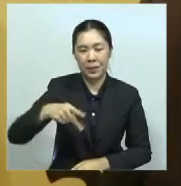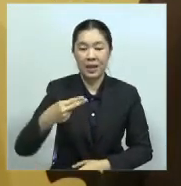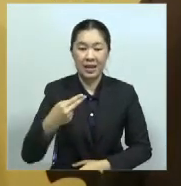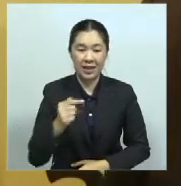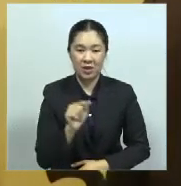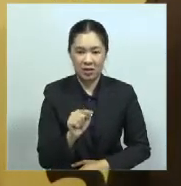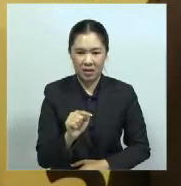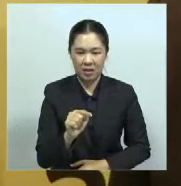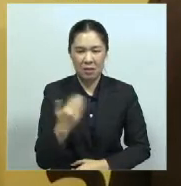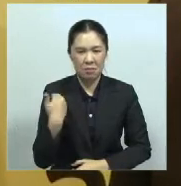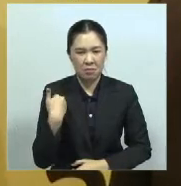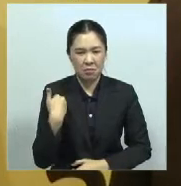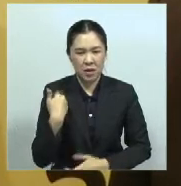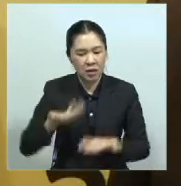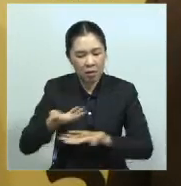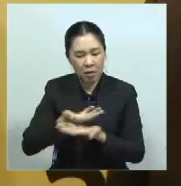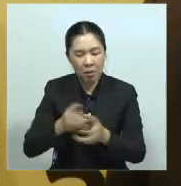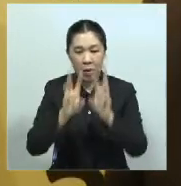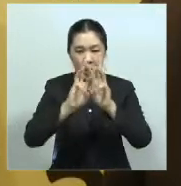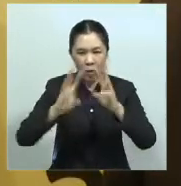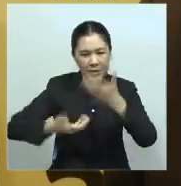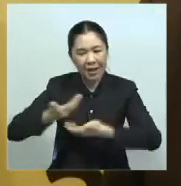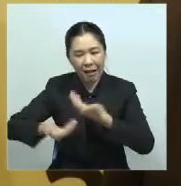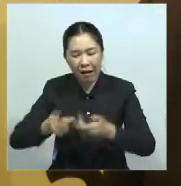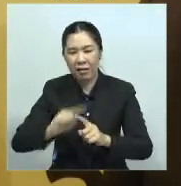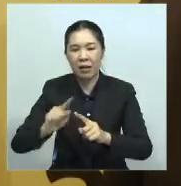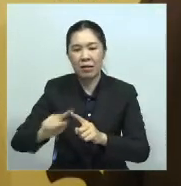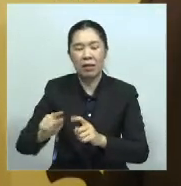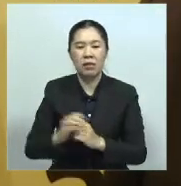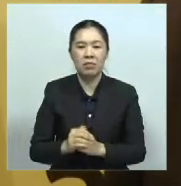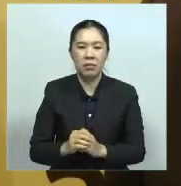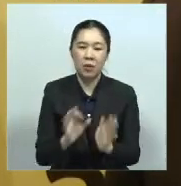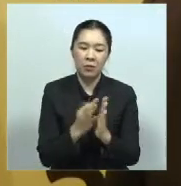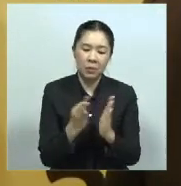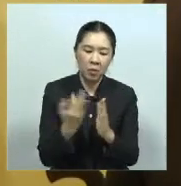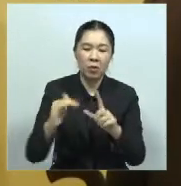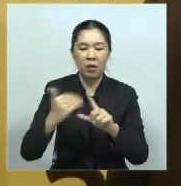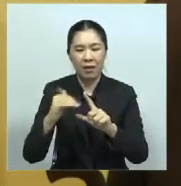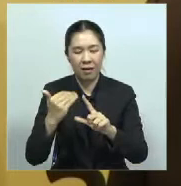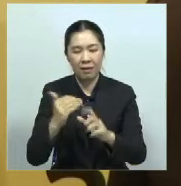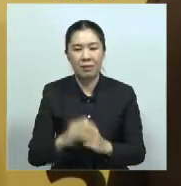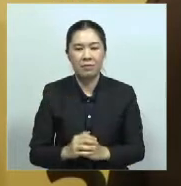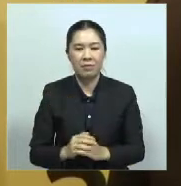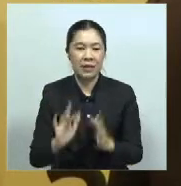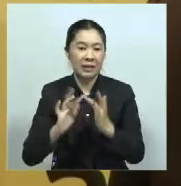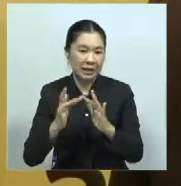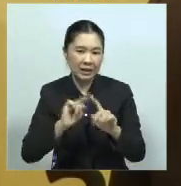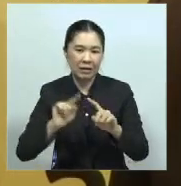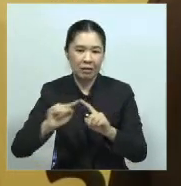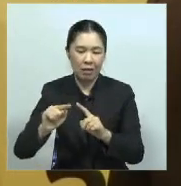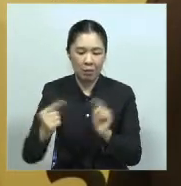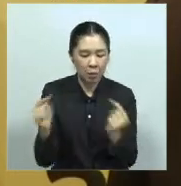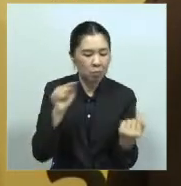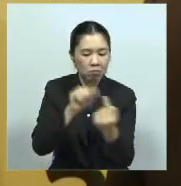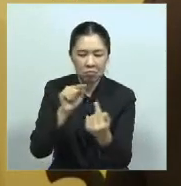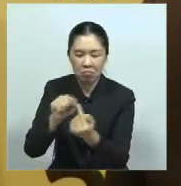ก็มีการติดต่อซื้อขายเรียนรู้กันผ่านโซเชียลมีเดียFacebook Line ต่างๆเนี่ยอินเทอร์เน็ตเนี่ยถึงกันเ